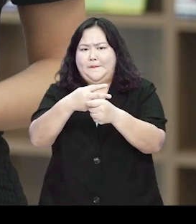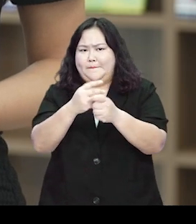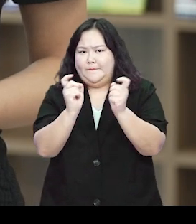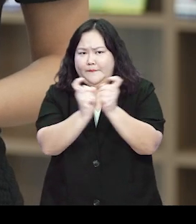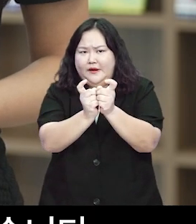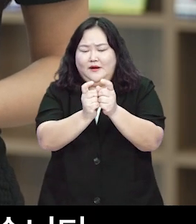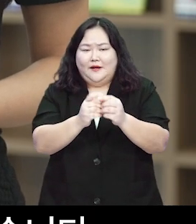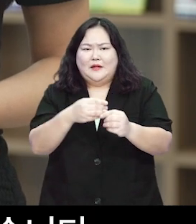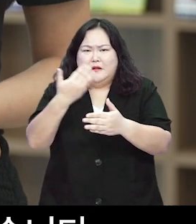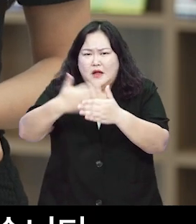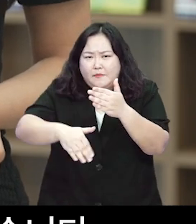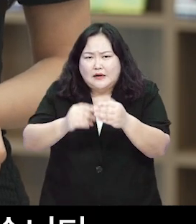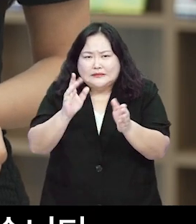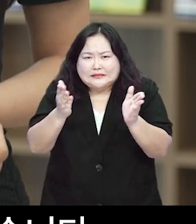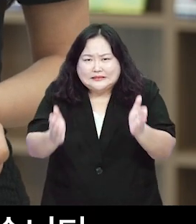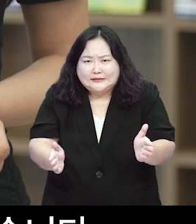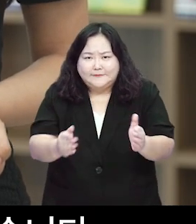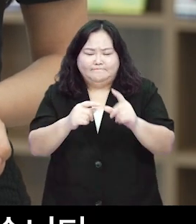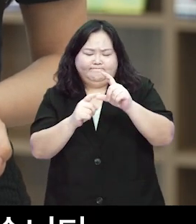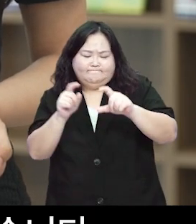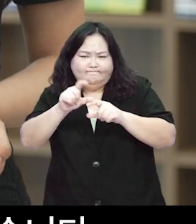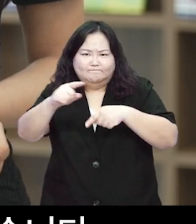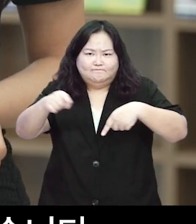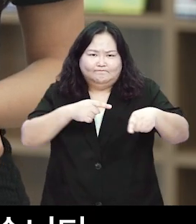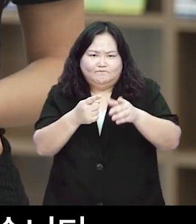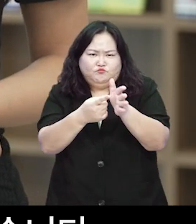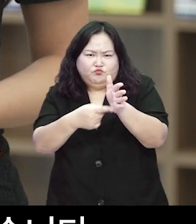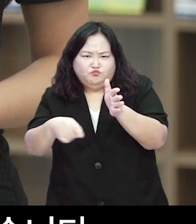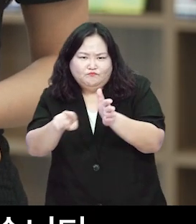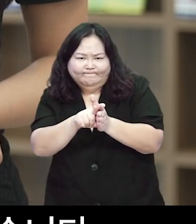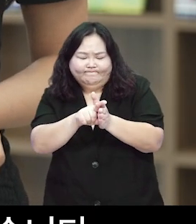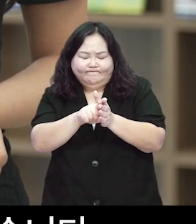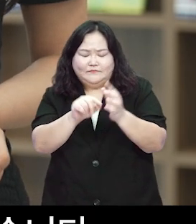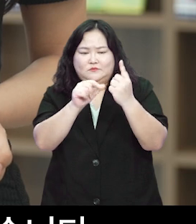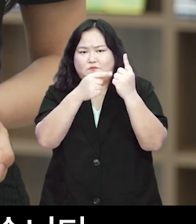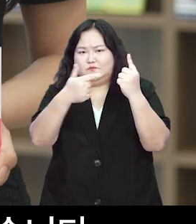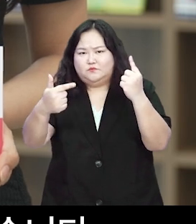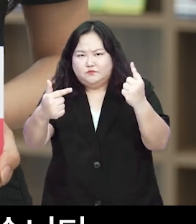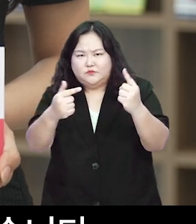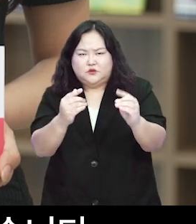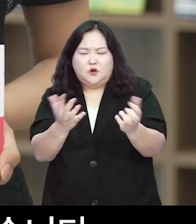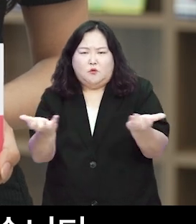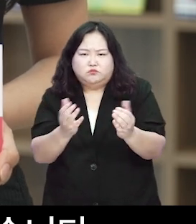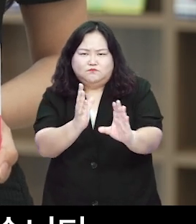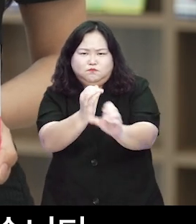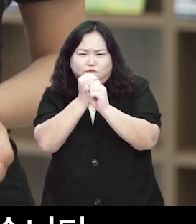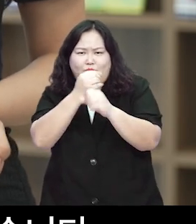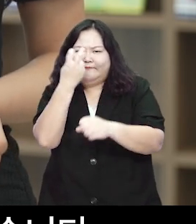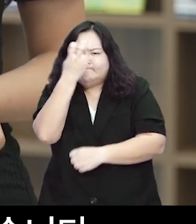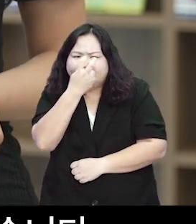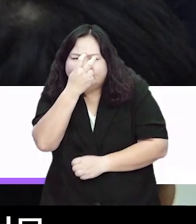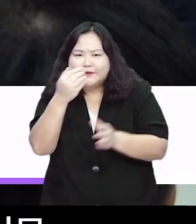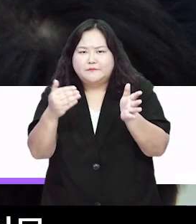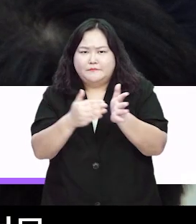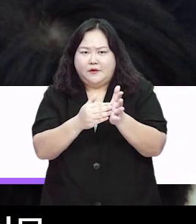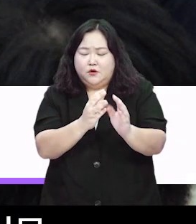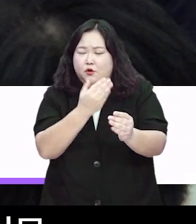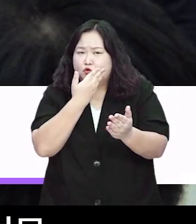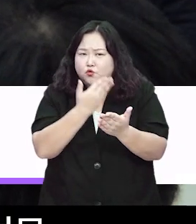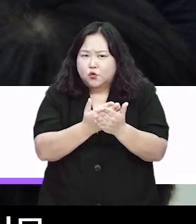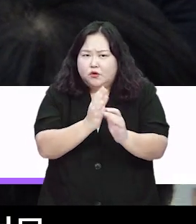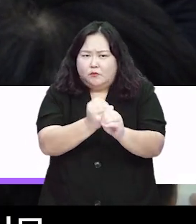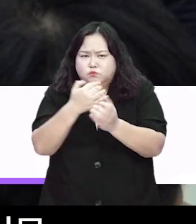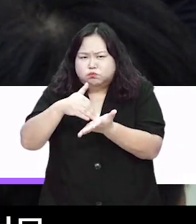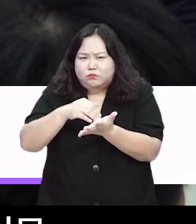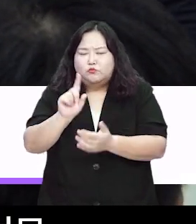맞이하는데요 남은 임기 동안 더 나은 정책을 펼치기 위해 상반기 업무 추진 상황을 점검했습니다 천안시는